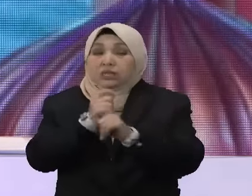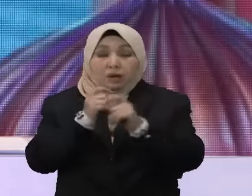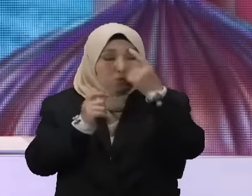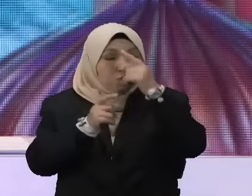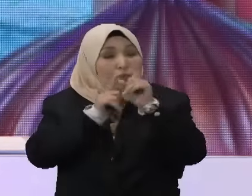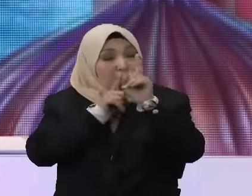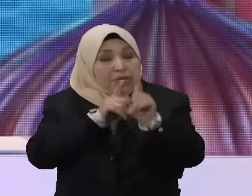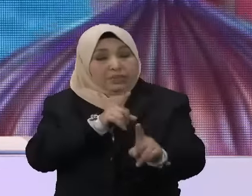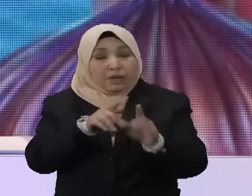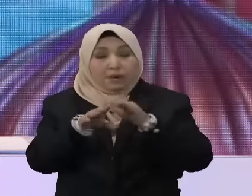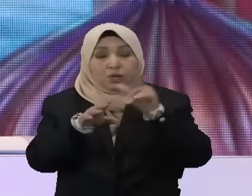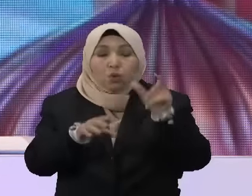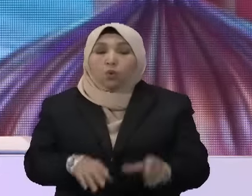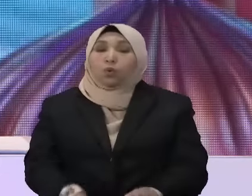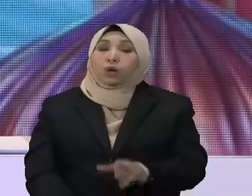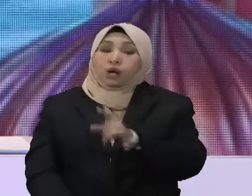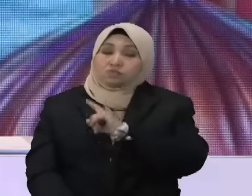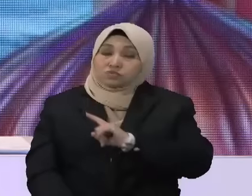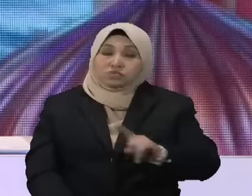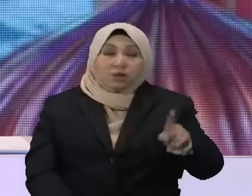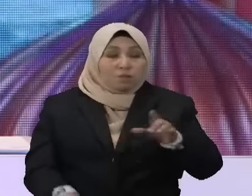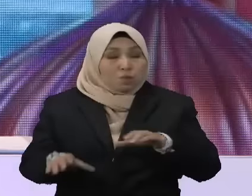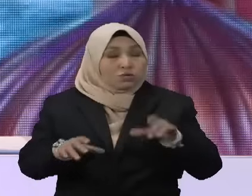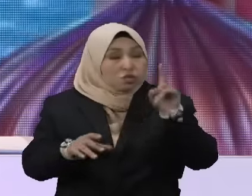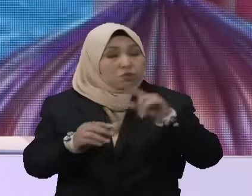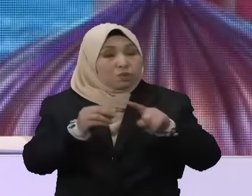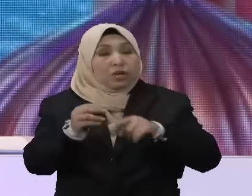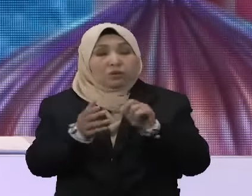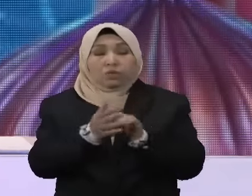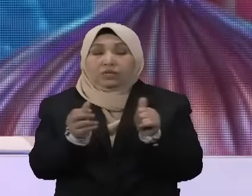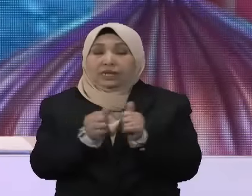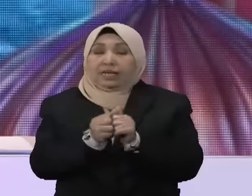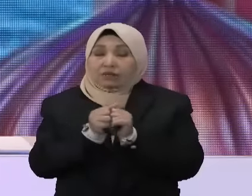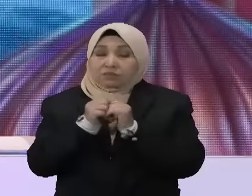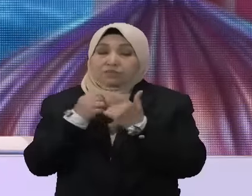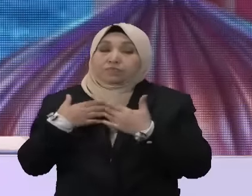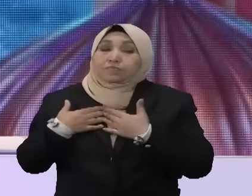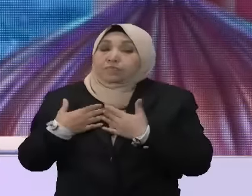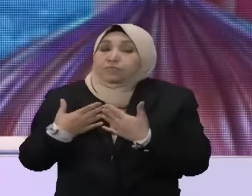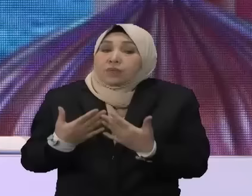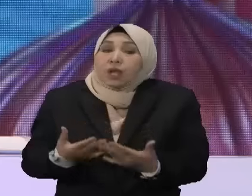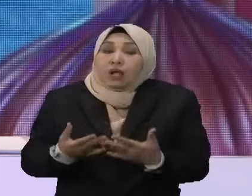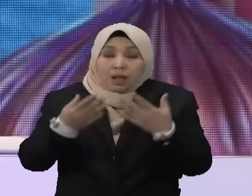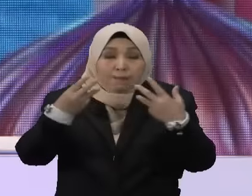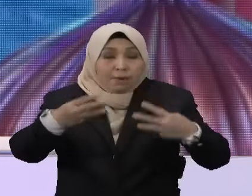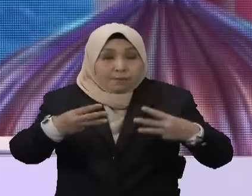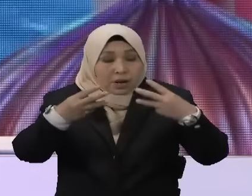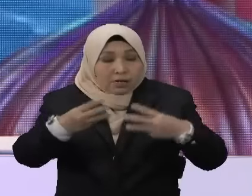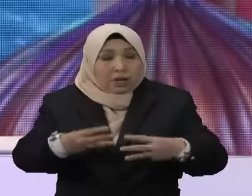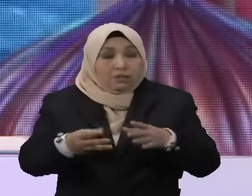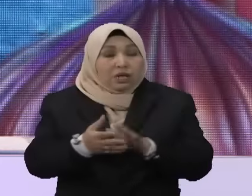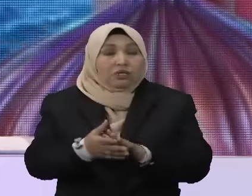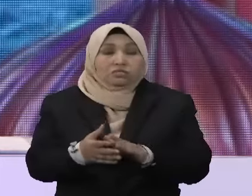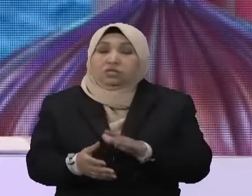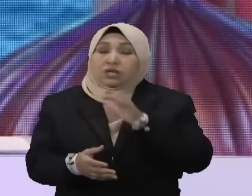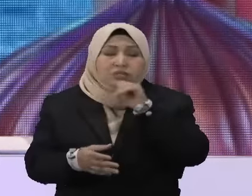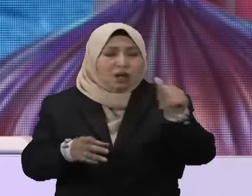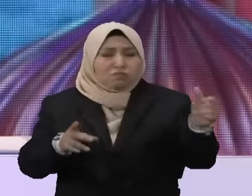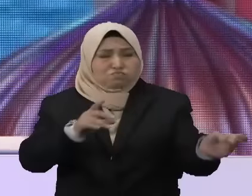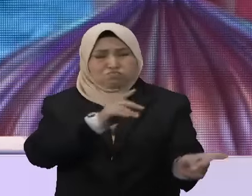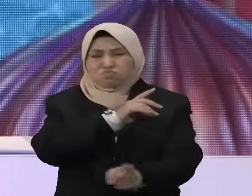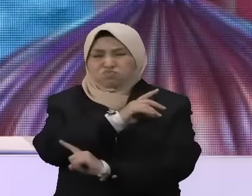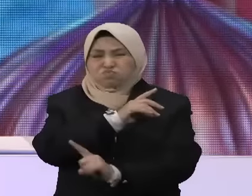perintah kepada orang Muslim supaya melakukan satu perkara itu dengan ihsan. Dalam peperangan, maksudnya tidak menyiksa.